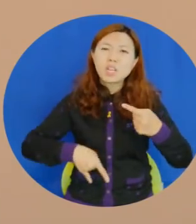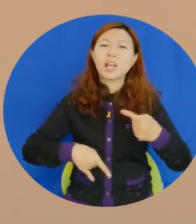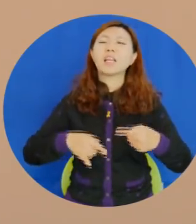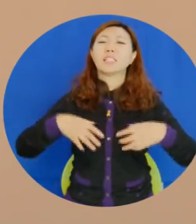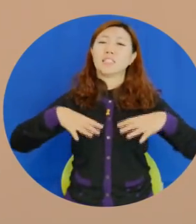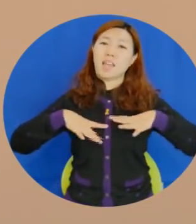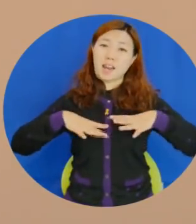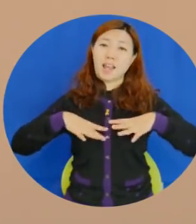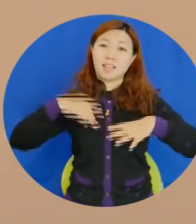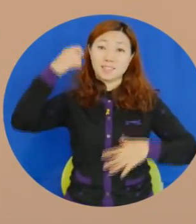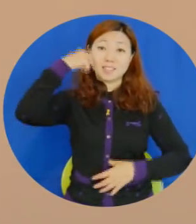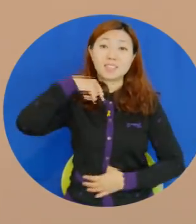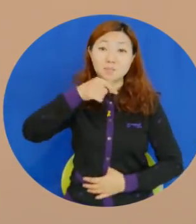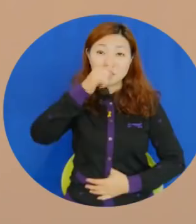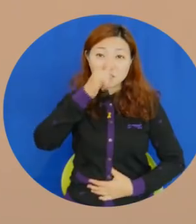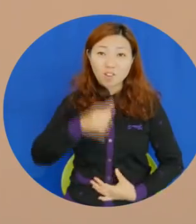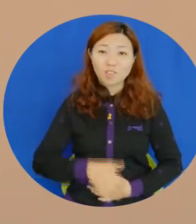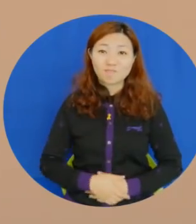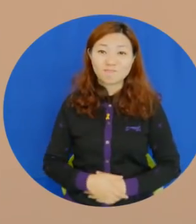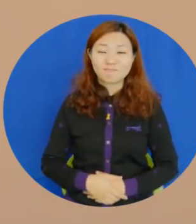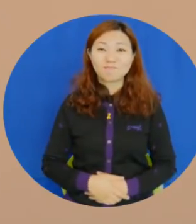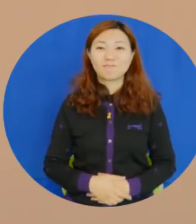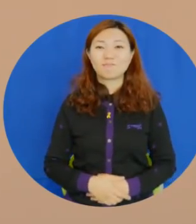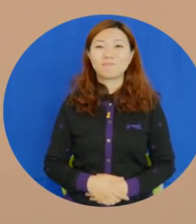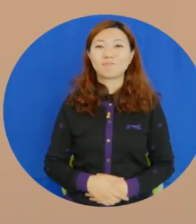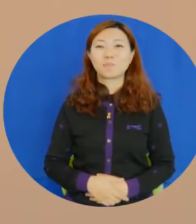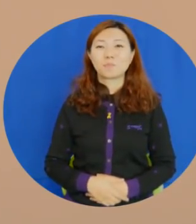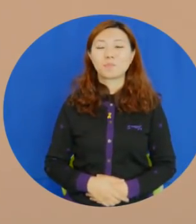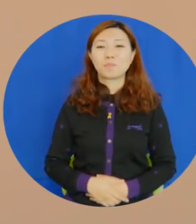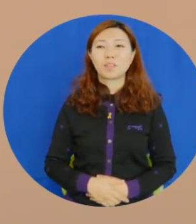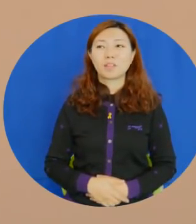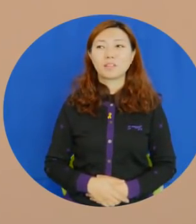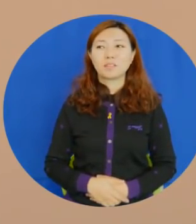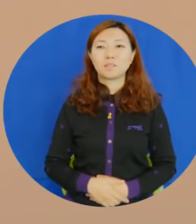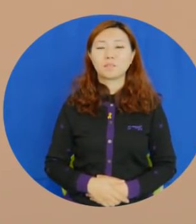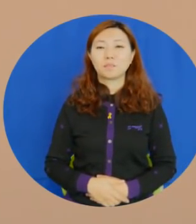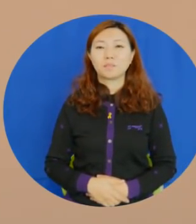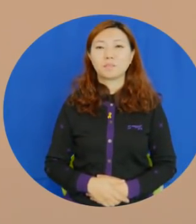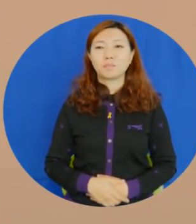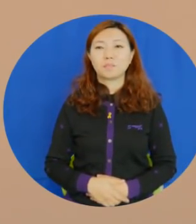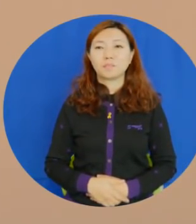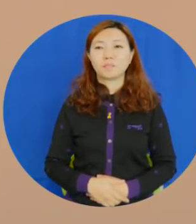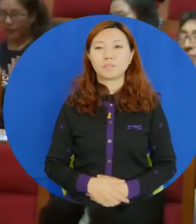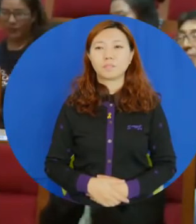게 자랑스럽지 않을까 이렇게 생각을 해요.